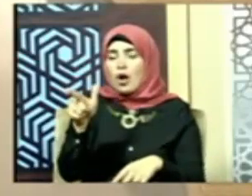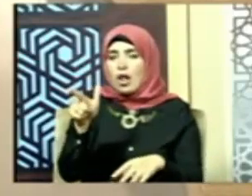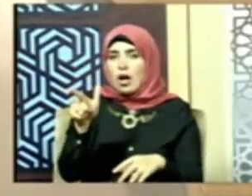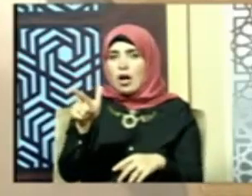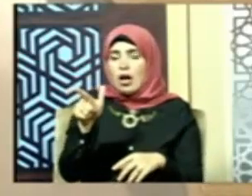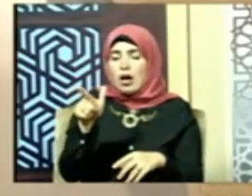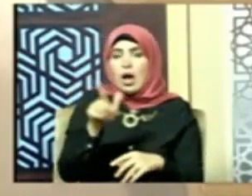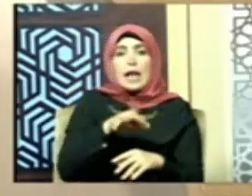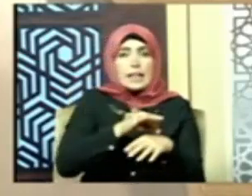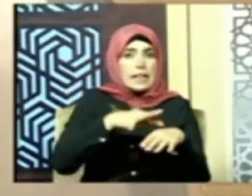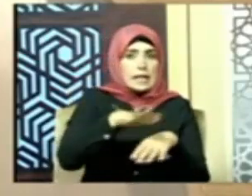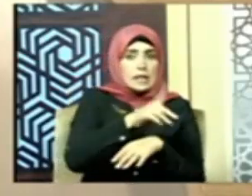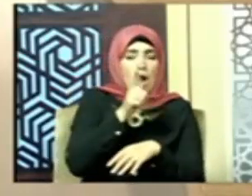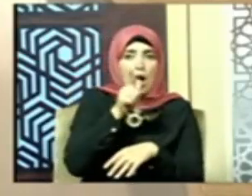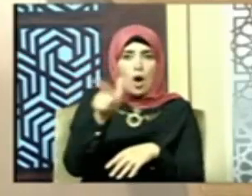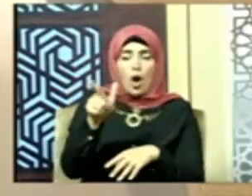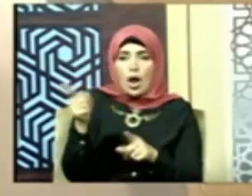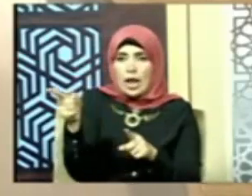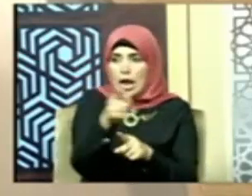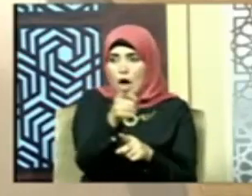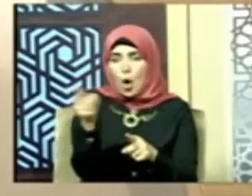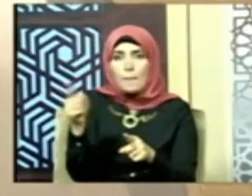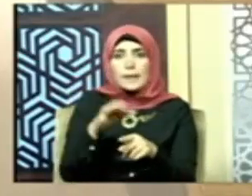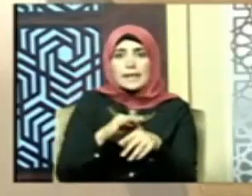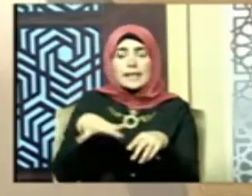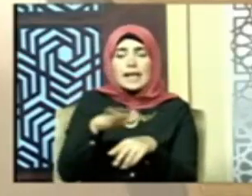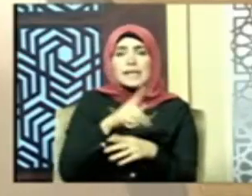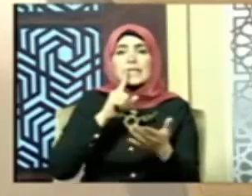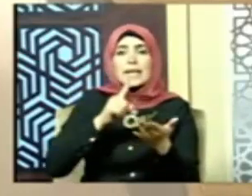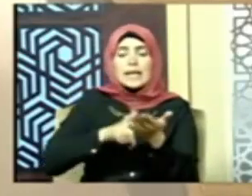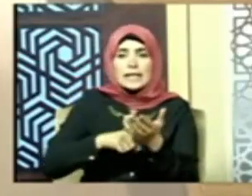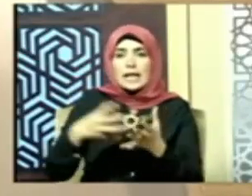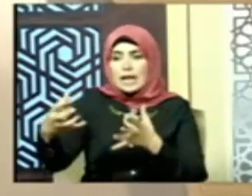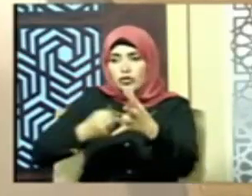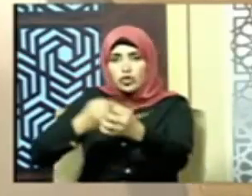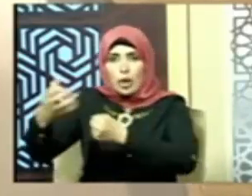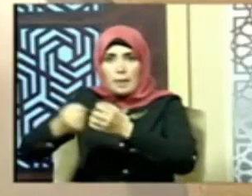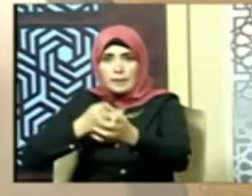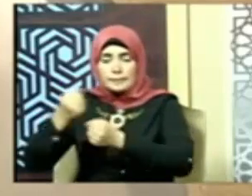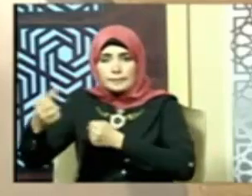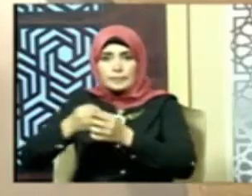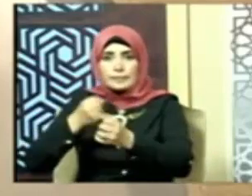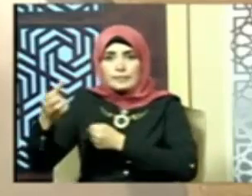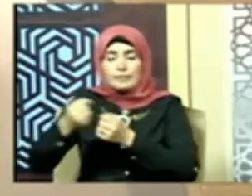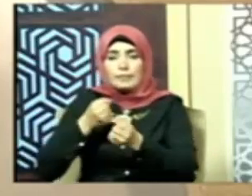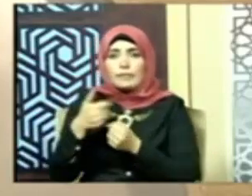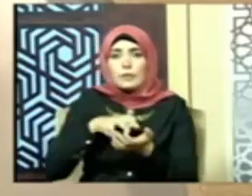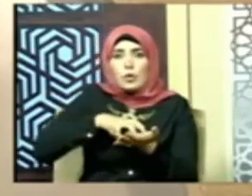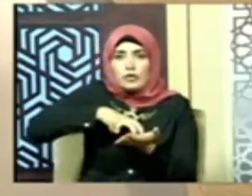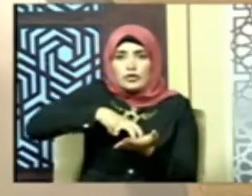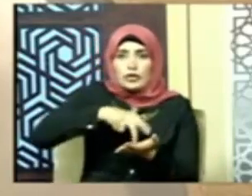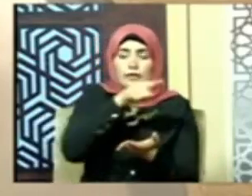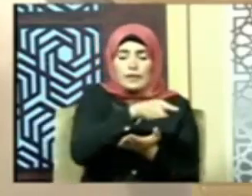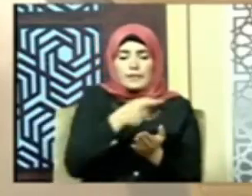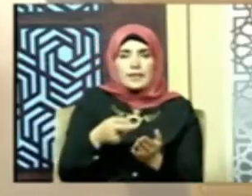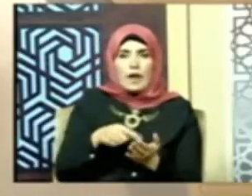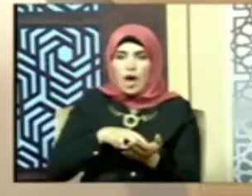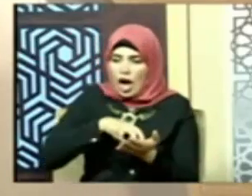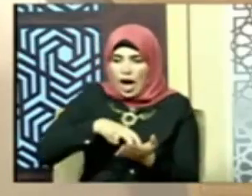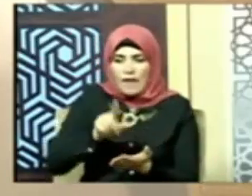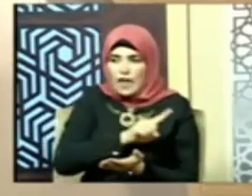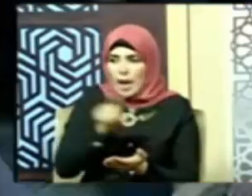الناس إن الناس قد جمعوا لكم فاخشوهم فزادهم